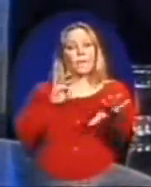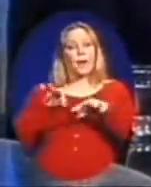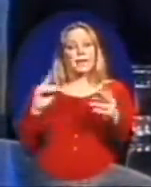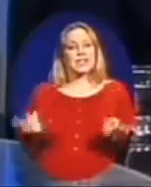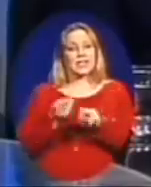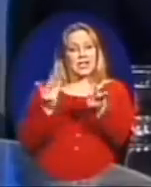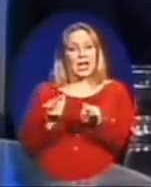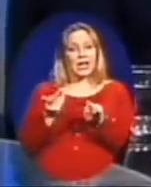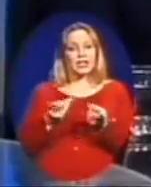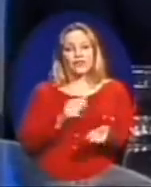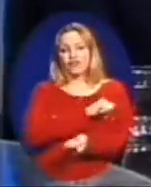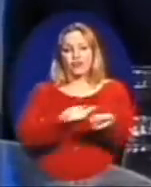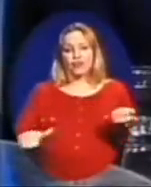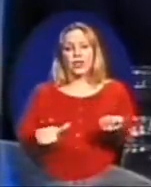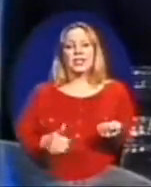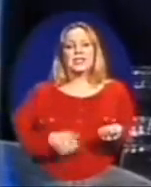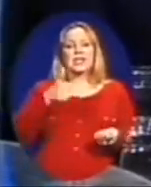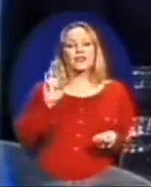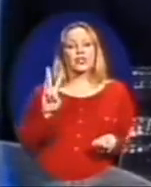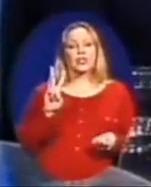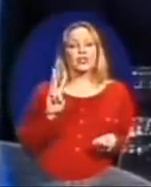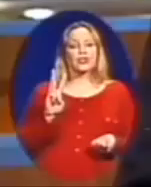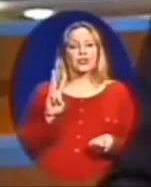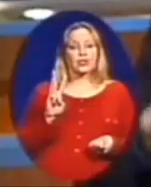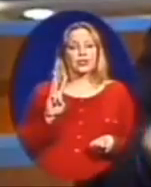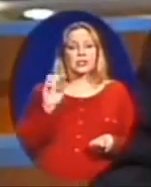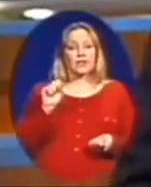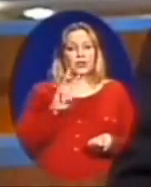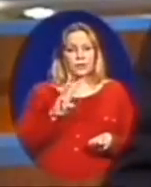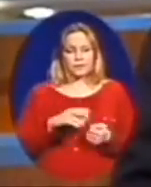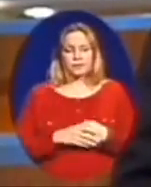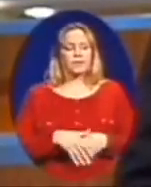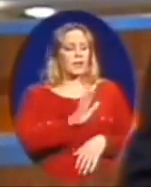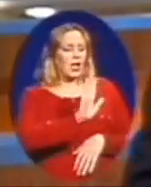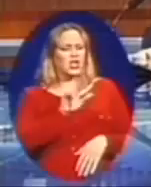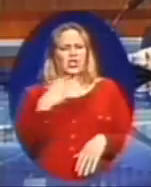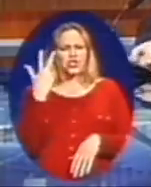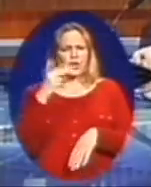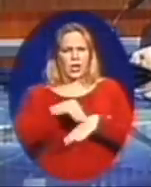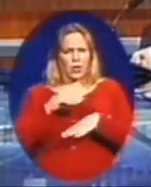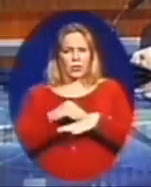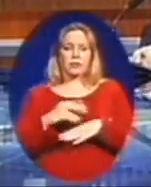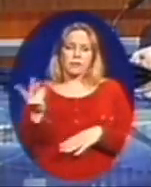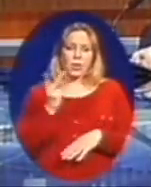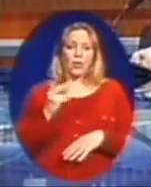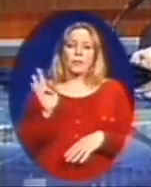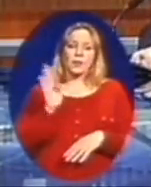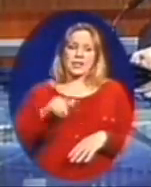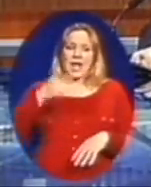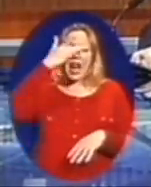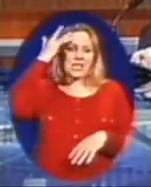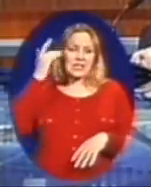לקטוש את שר סילבן שלום, בסוף פתאום יקבל... יש שלוש הערות. קודם כל, אין ספק שנתניהו היה צריך להזיע